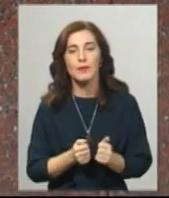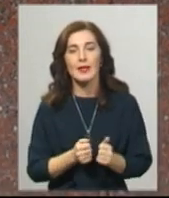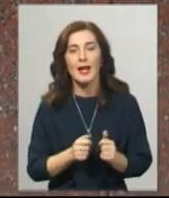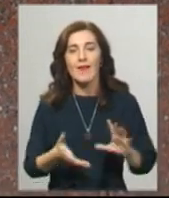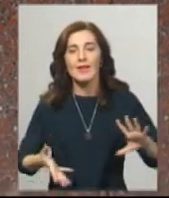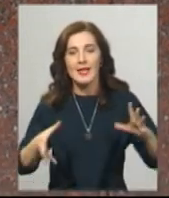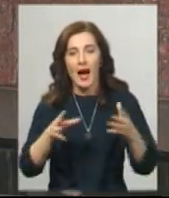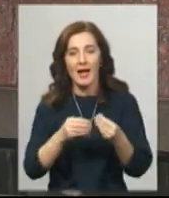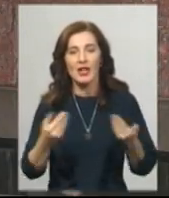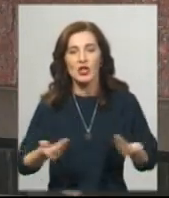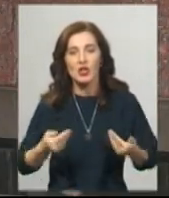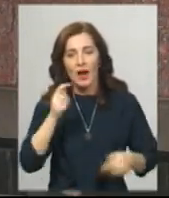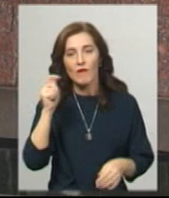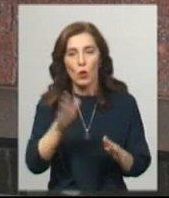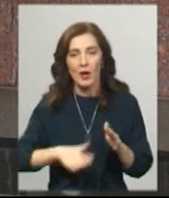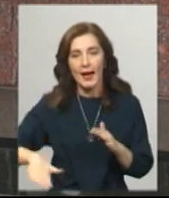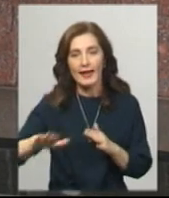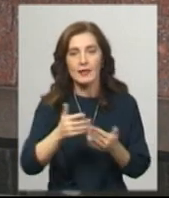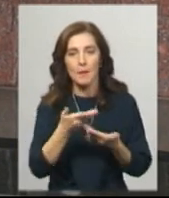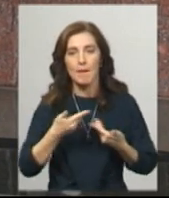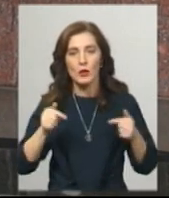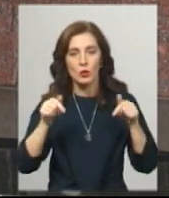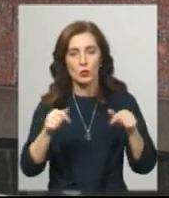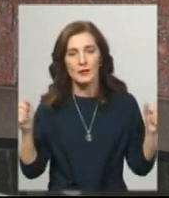взагалі життя в Україні. Ми тут зібралися для того, щоб